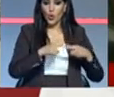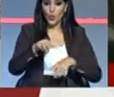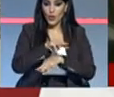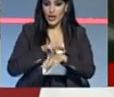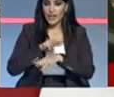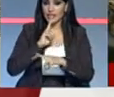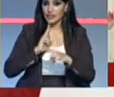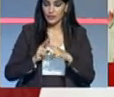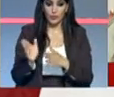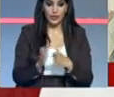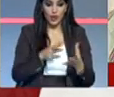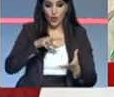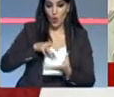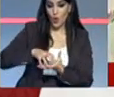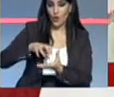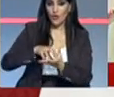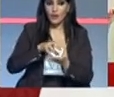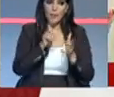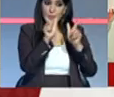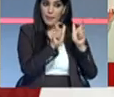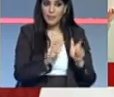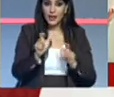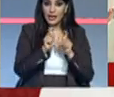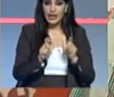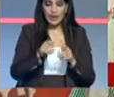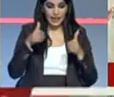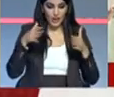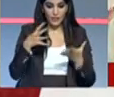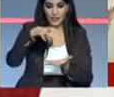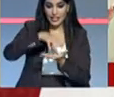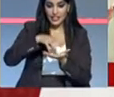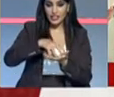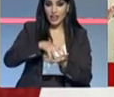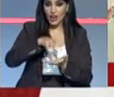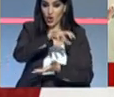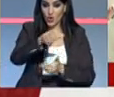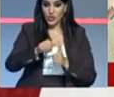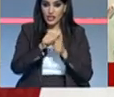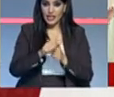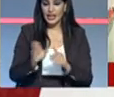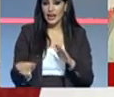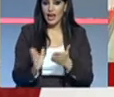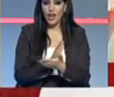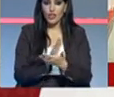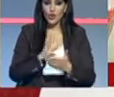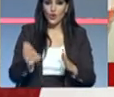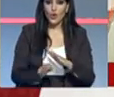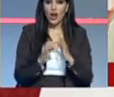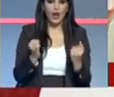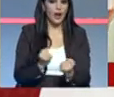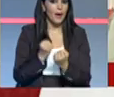صفاقس. غرفة متابعة وإسناد تم تركيزها بالإدارة الجهوية لاستعدادنا للحملة هذه في